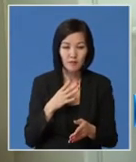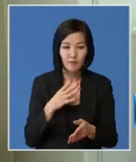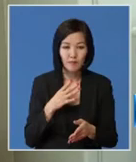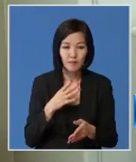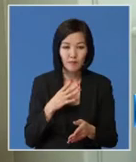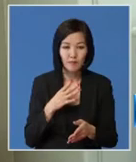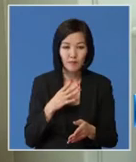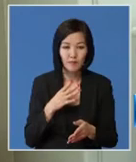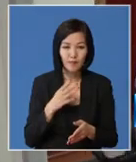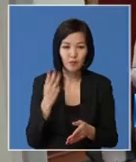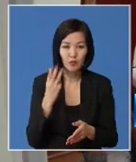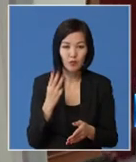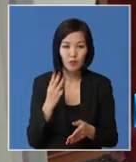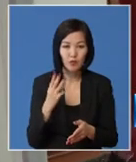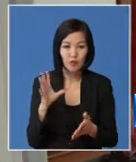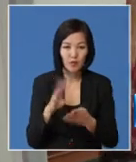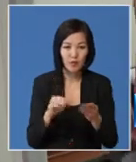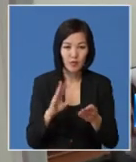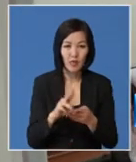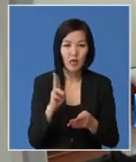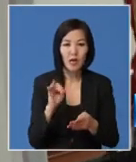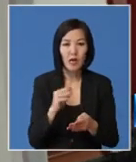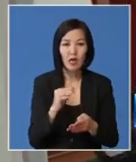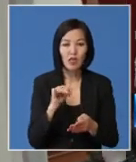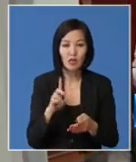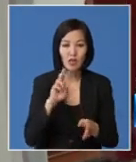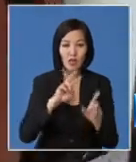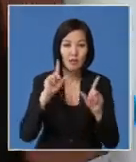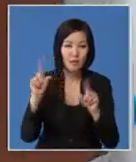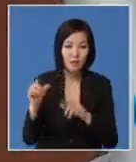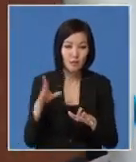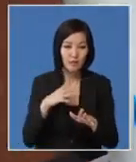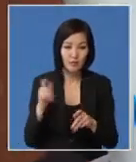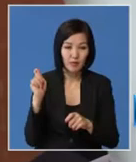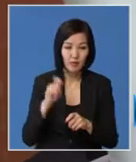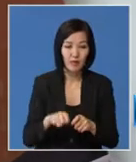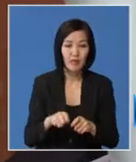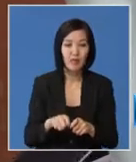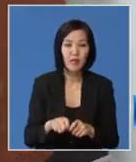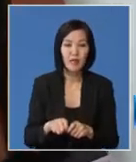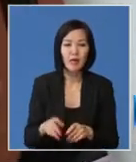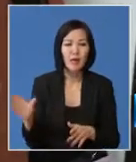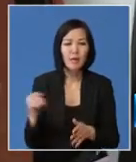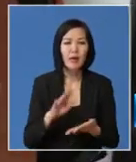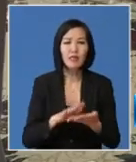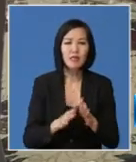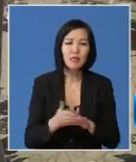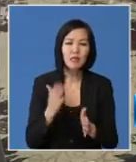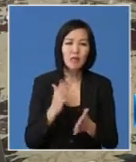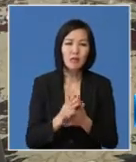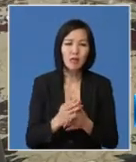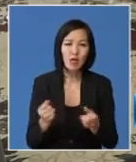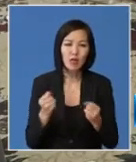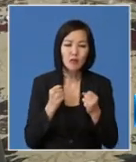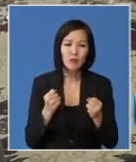сүрет үлкен қажыға бардым. Орталық жауаптыларының айтуынша мұнда бар жағдай жасалған. Әсіресе спорттық сауықтыру